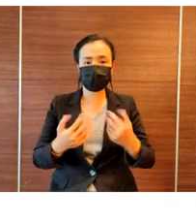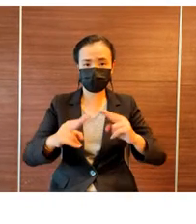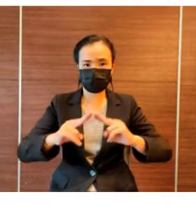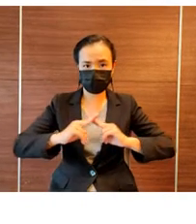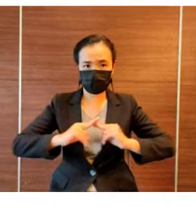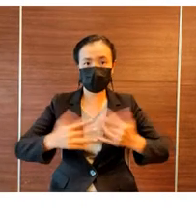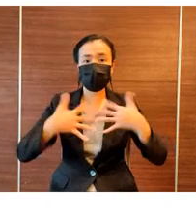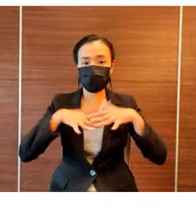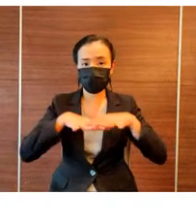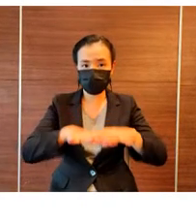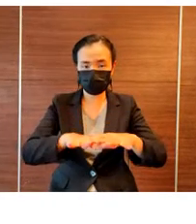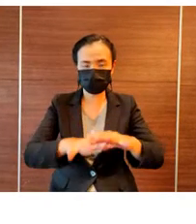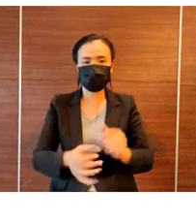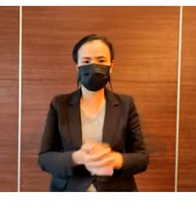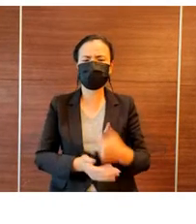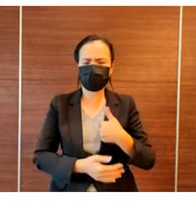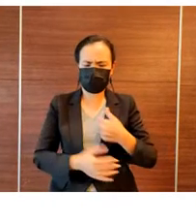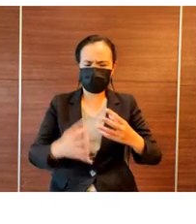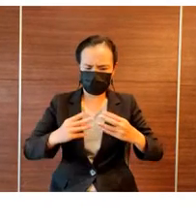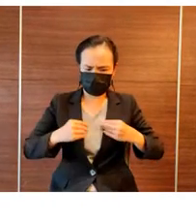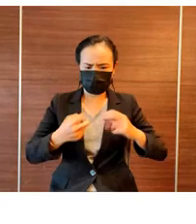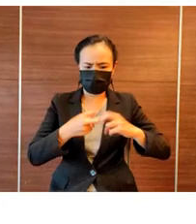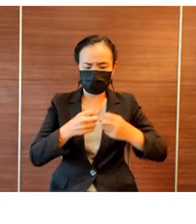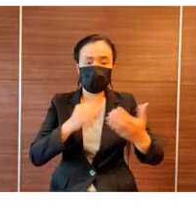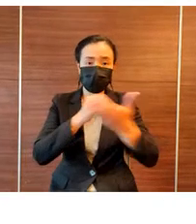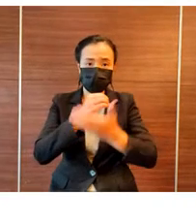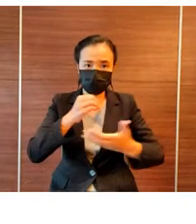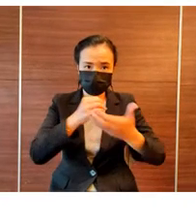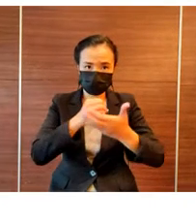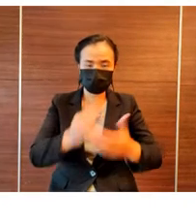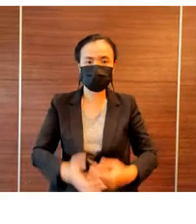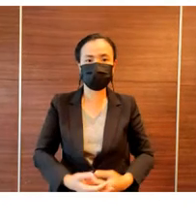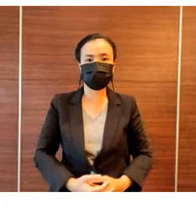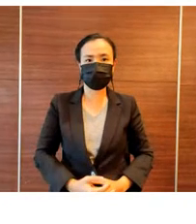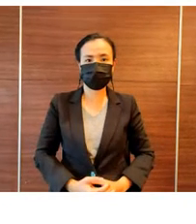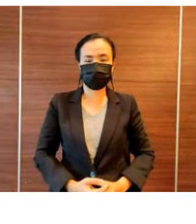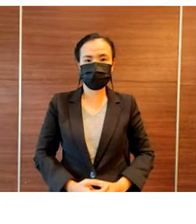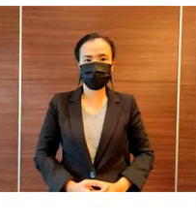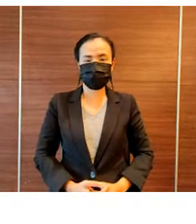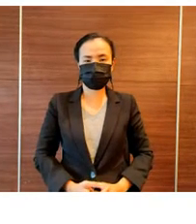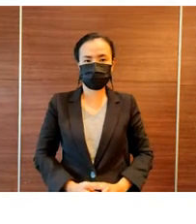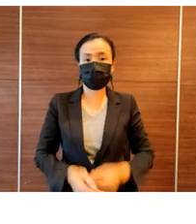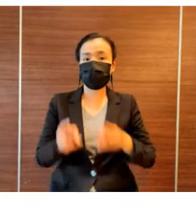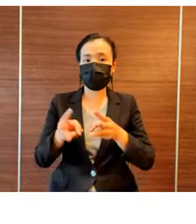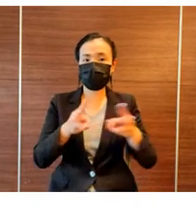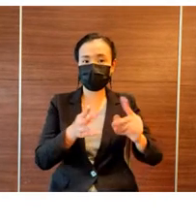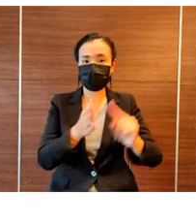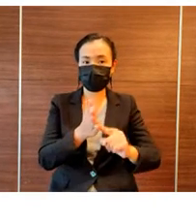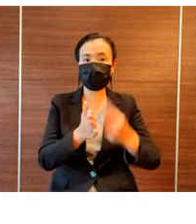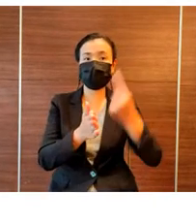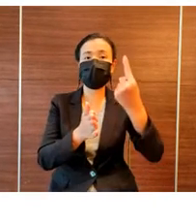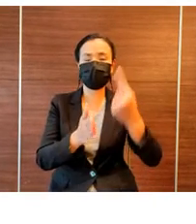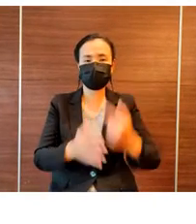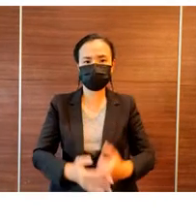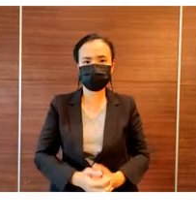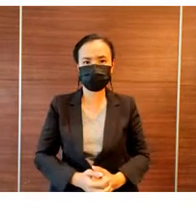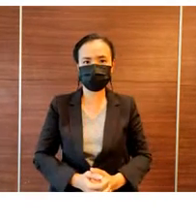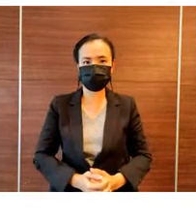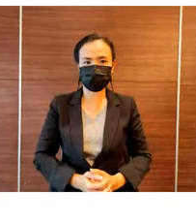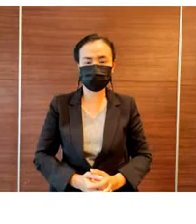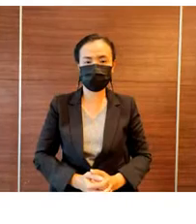แล้วก็ยอมรับว่าเรากำลังมีปัญหาเรื่องการใช้ยานะคะก็อันนี้เป็นอีกเป็นแนวทางแรกนะคะที่เ